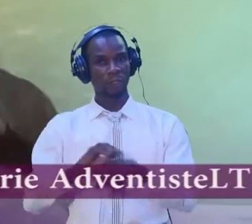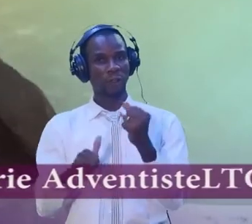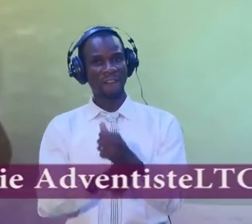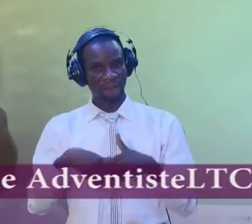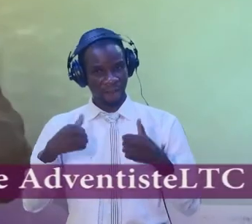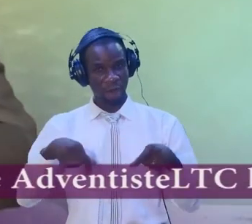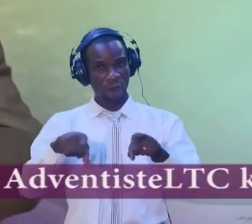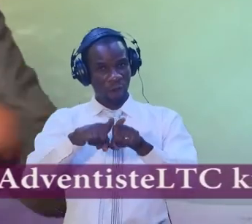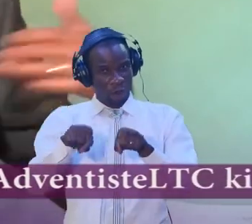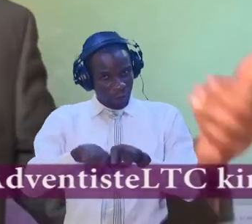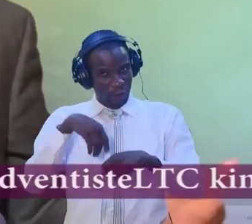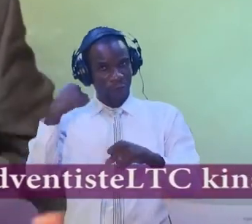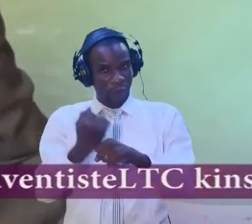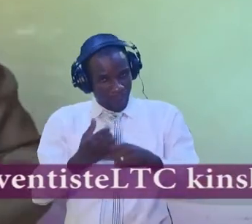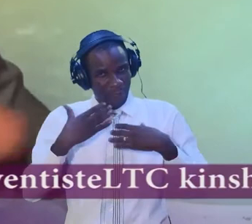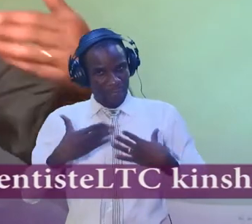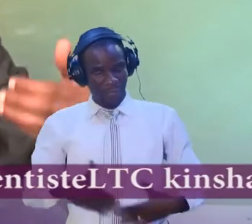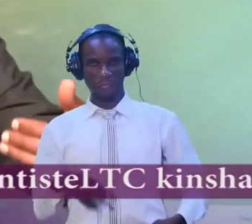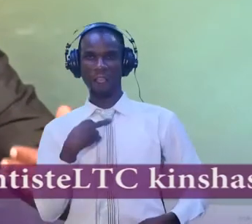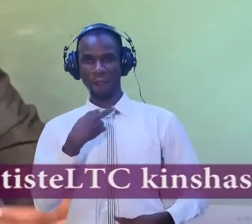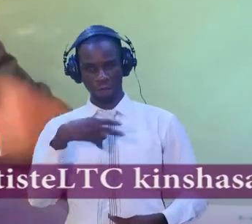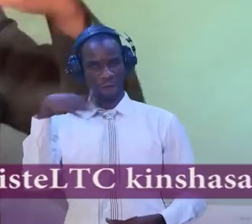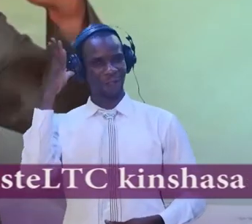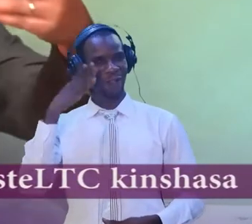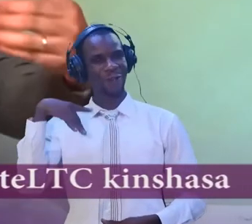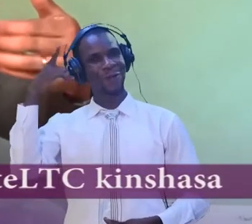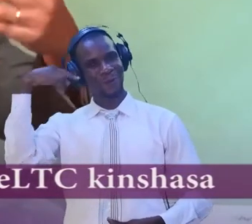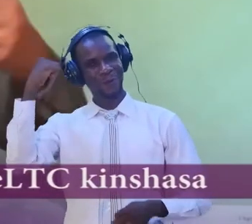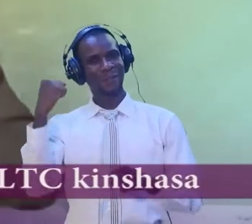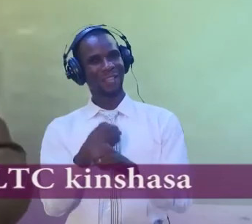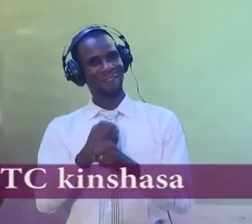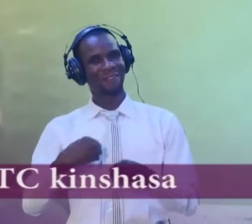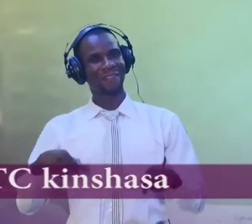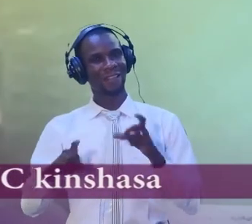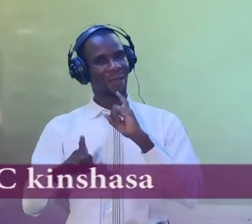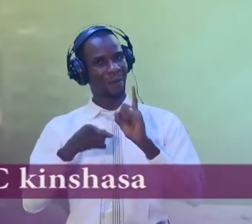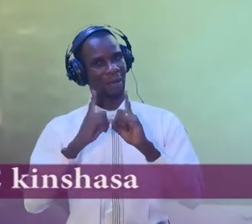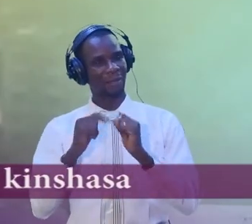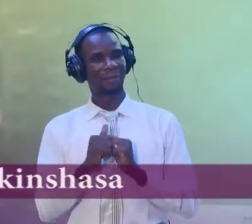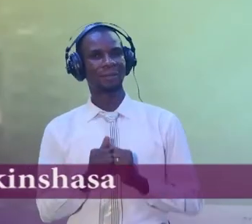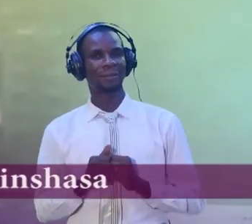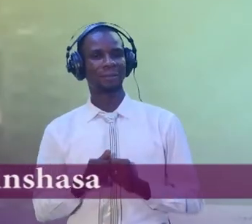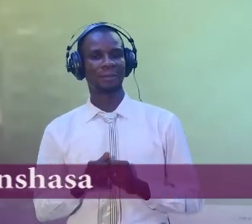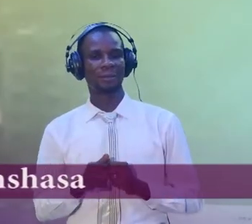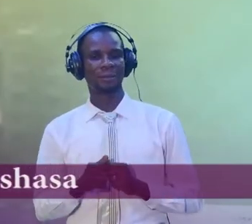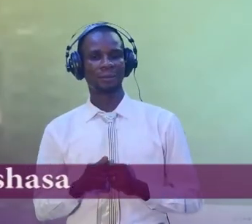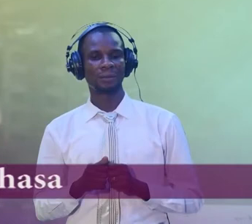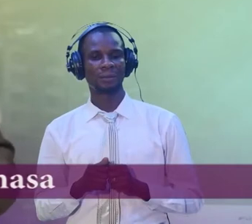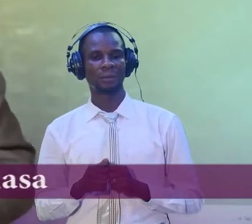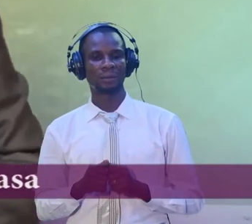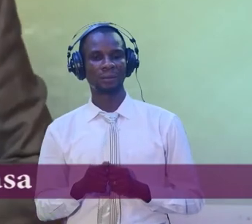wafu yaweza kuingia ndani ya watu walio hai, kuanza kufanya kazi na kutenda na